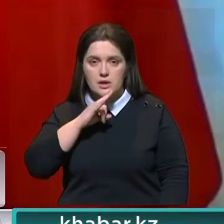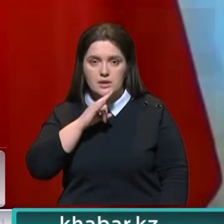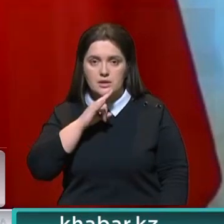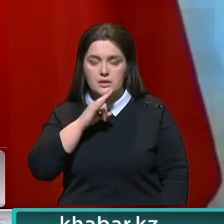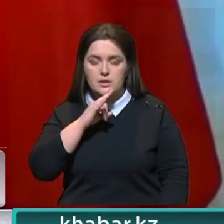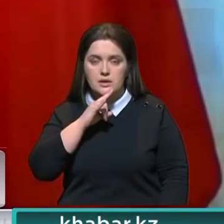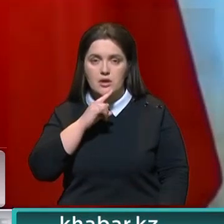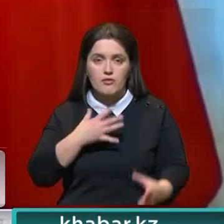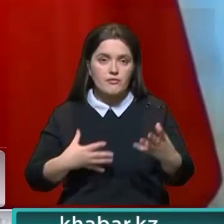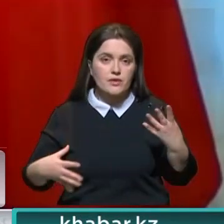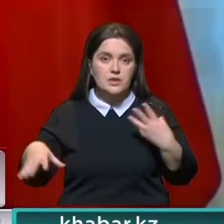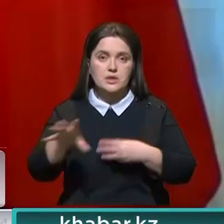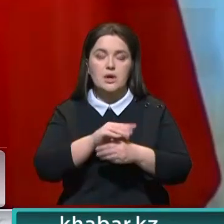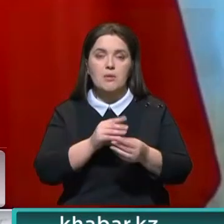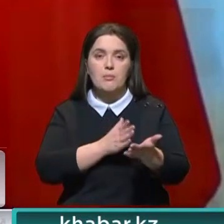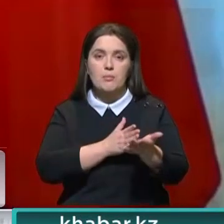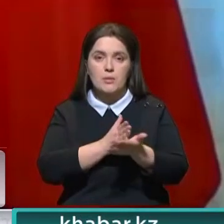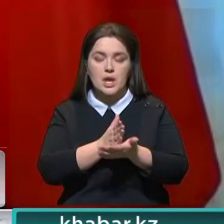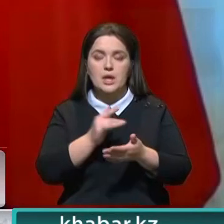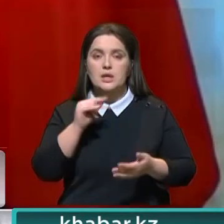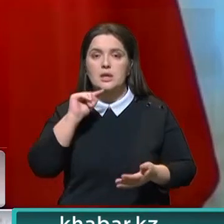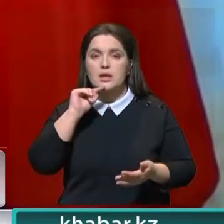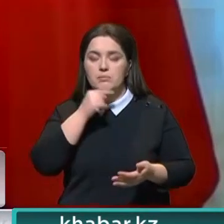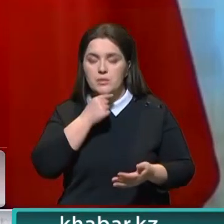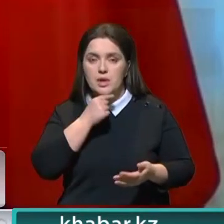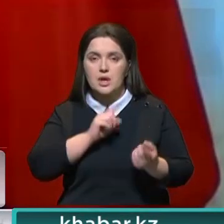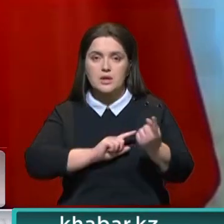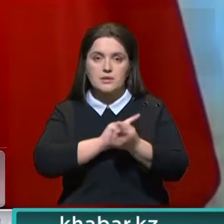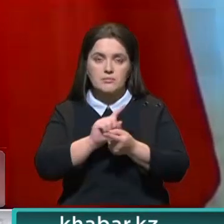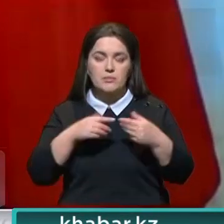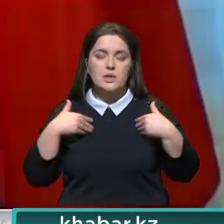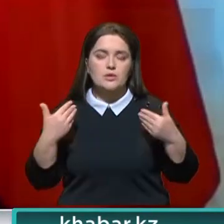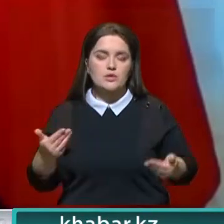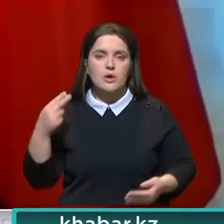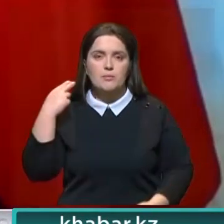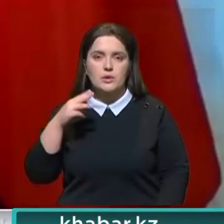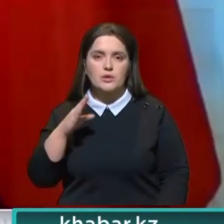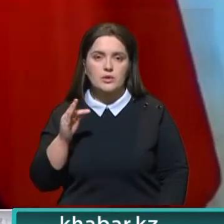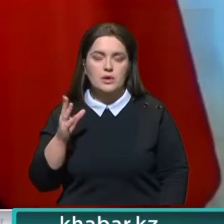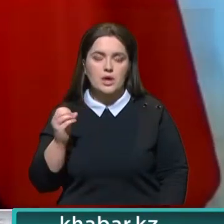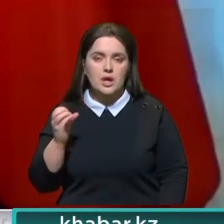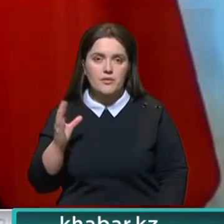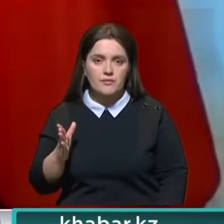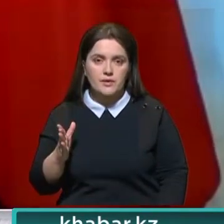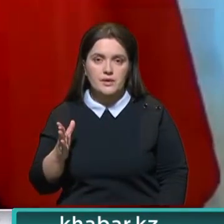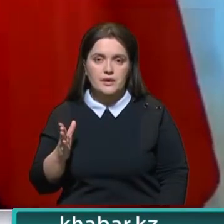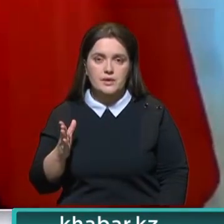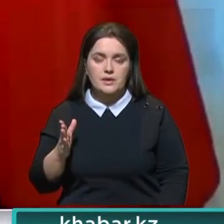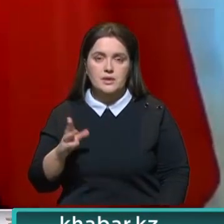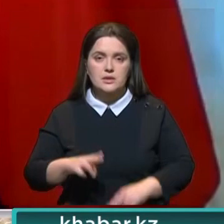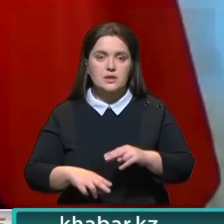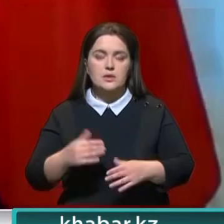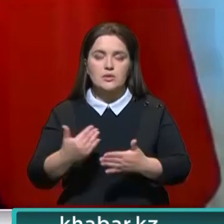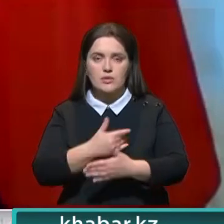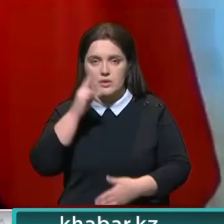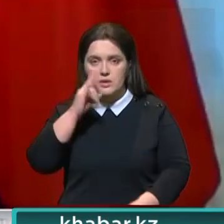также всех политических и экономических реформ, предложенных президентом Токаевым в рамках строительства нового